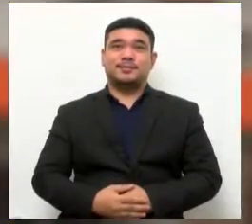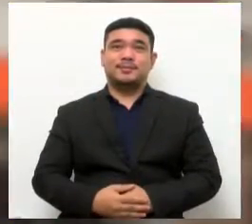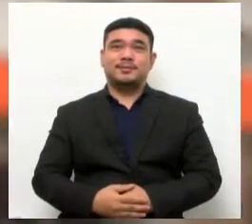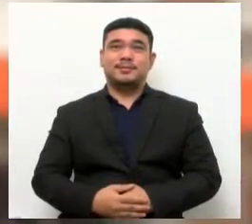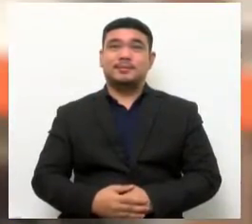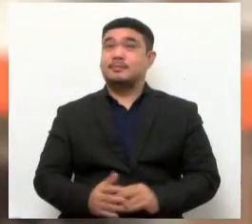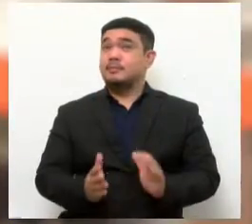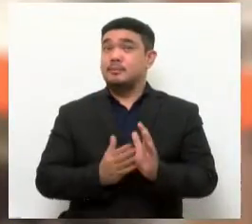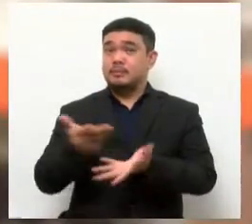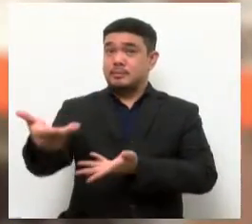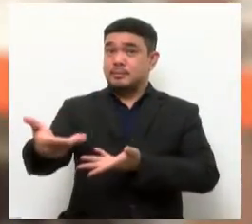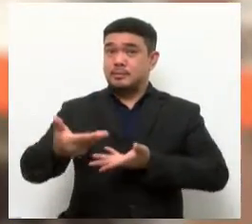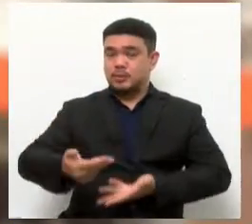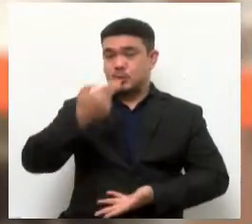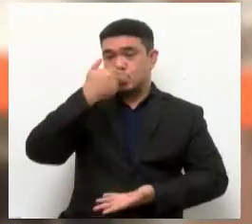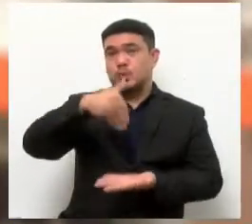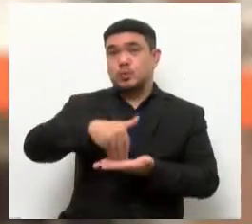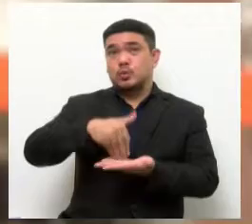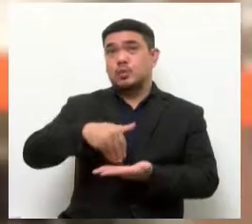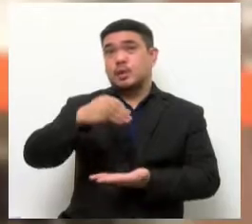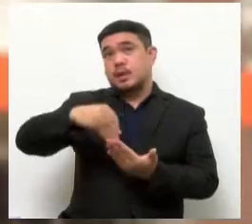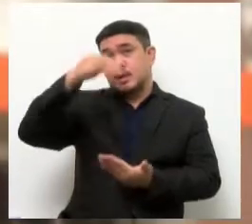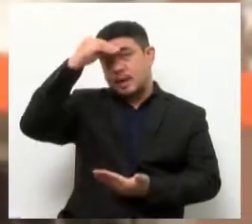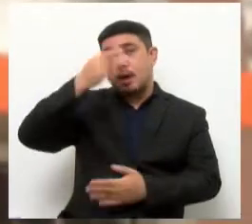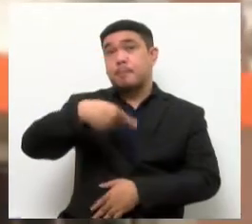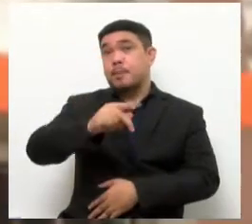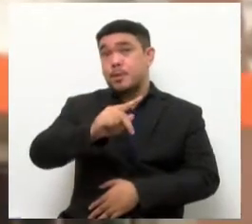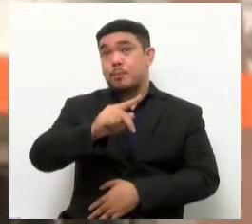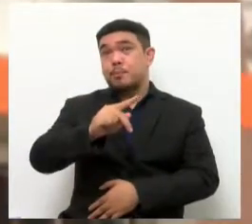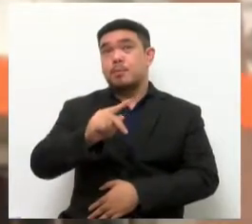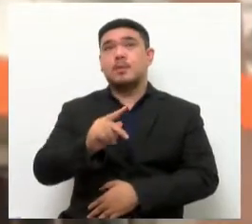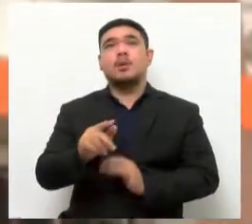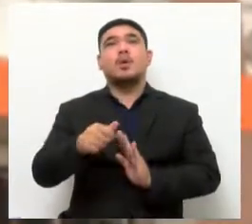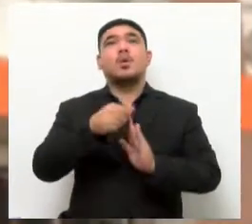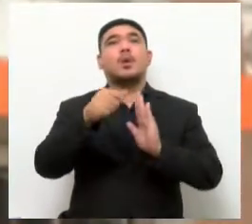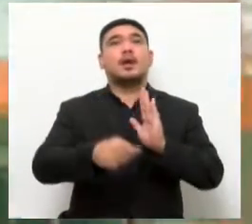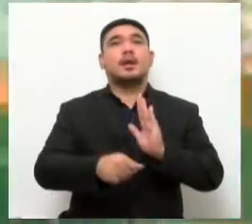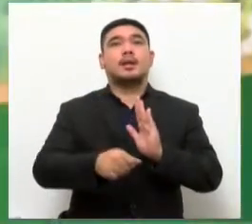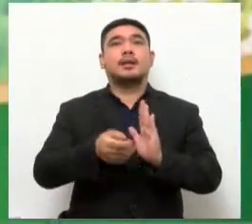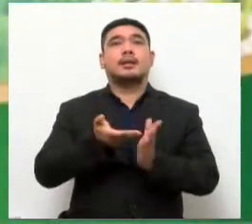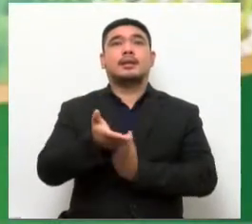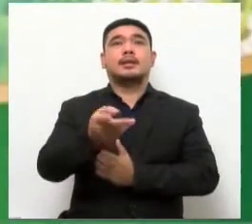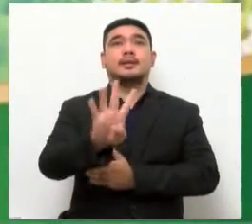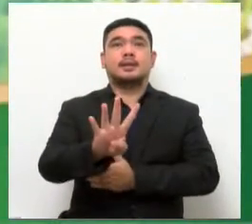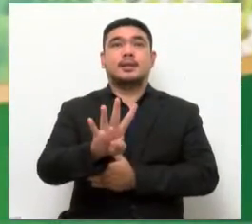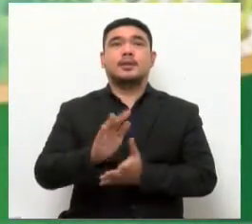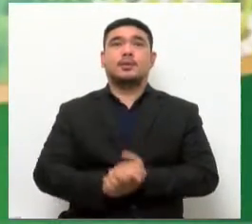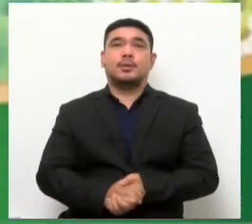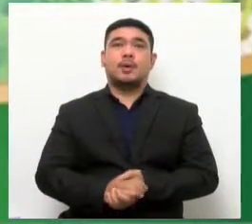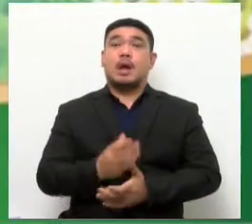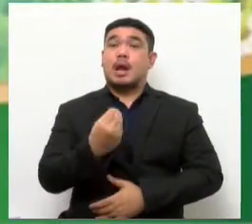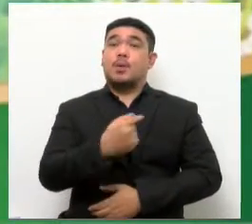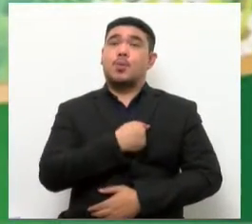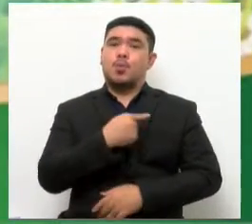ยินดีต้อนรับทุกท่านเข้าสู่สำนักงานเขตพื้นที่การศึกษาประถมศึกษานครราชสีมาเขต4ให้เวลาให้ใ